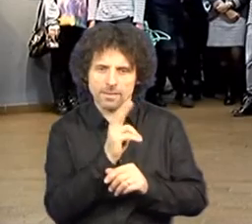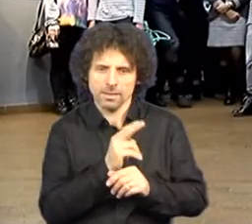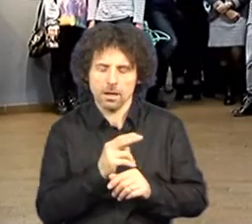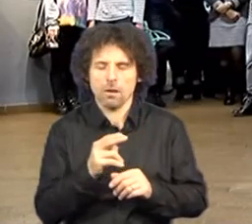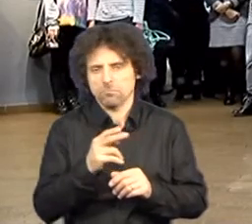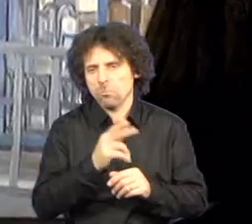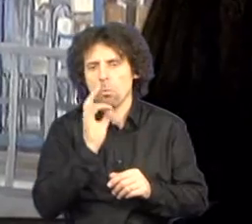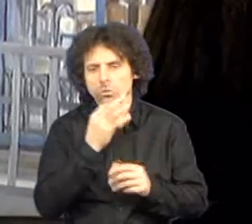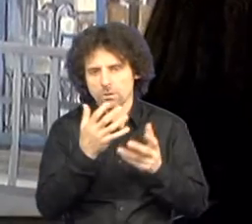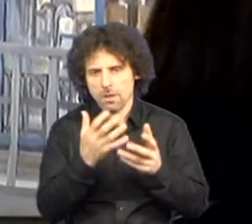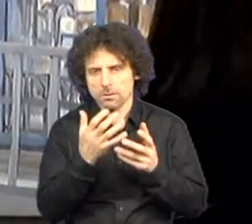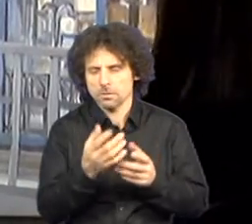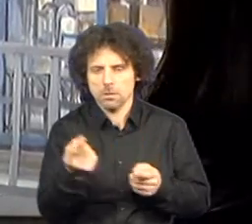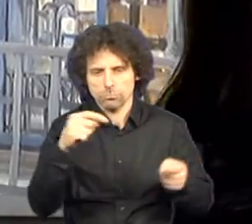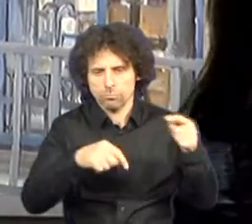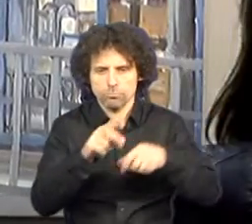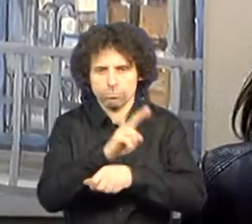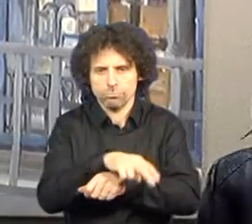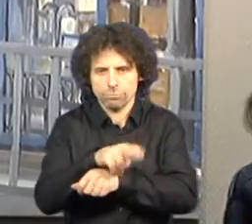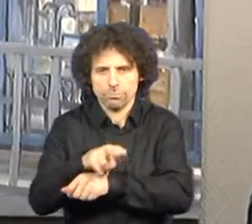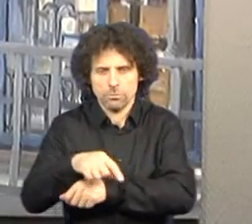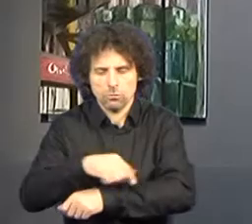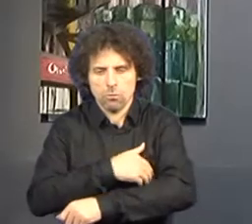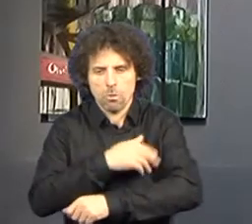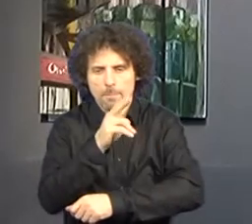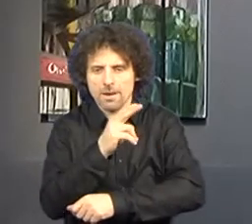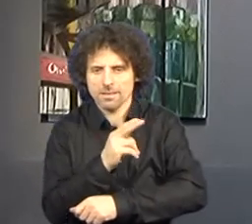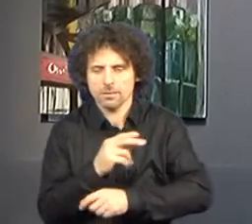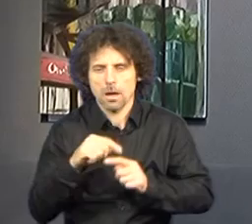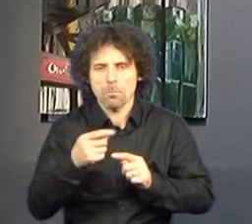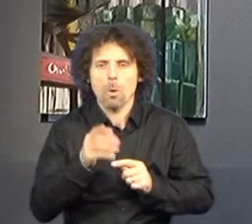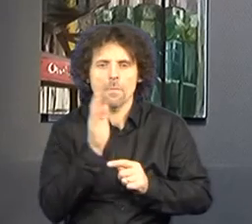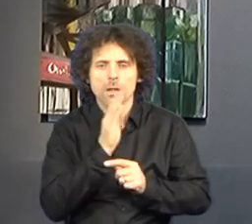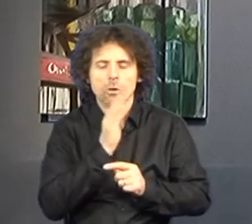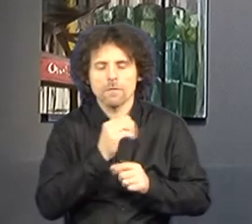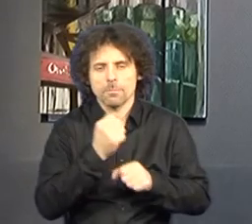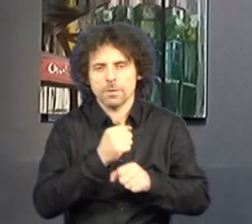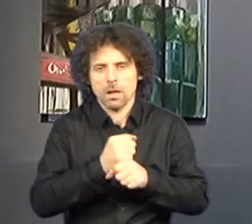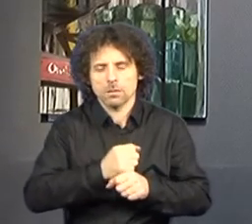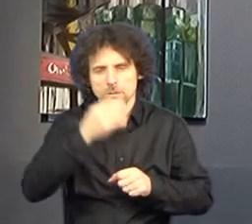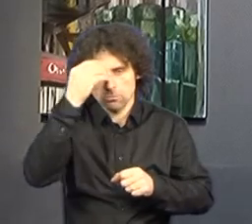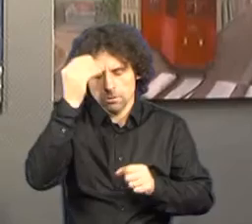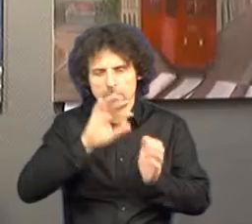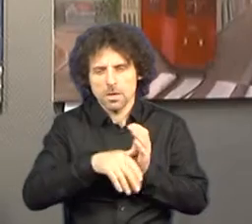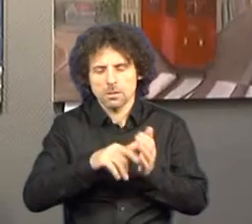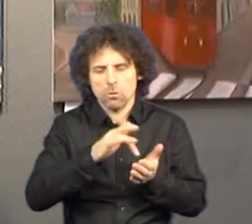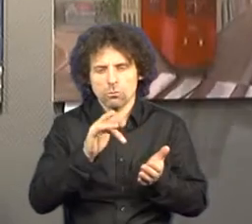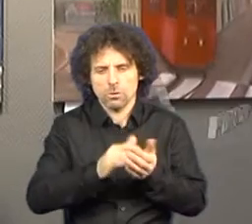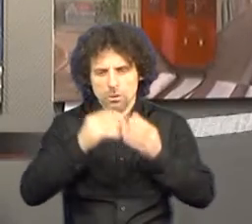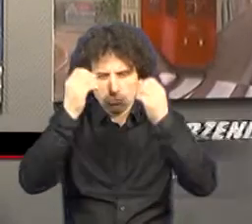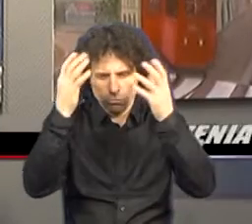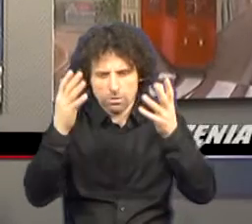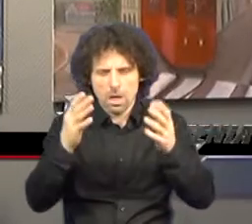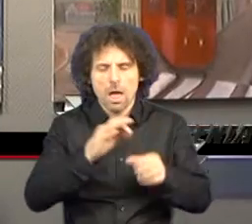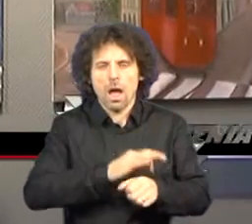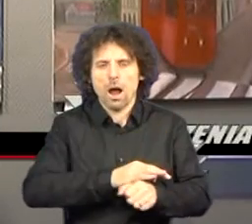tej szkoły chętnie przychodzi. Jubileusz placówki zainaugurowała wystawa poplenerowych prac uczniów w Miejskim Ośrodku Kultury. Zabrze bardzo interesująca